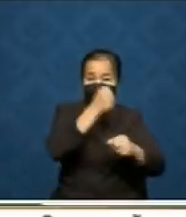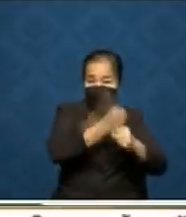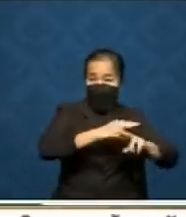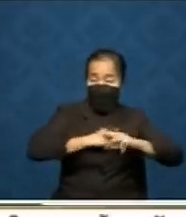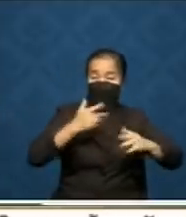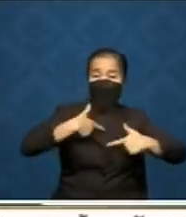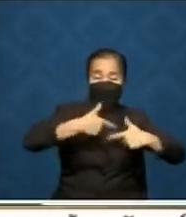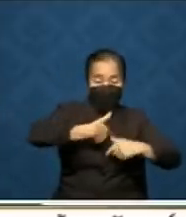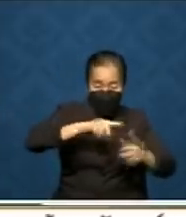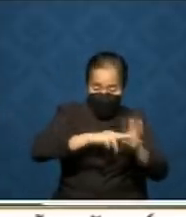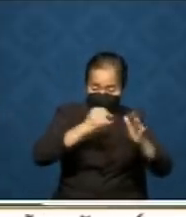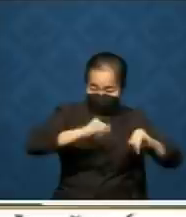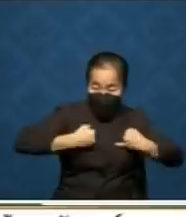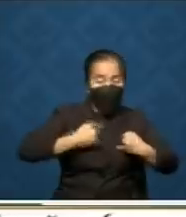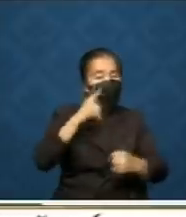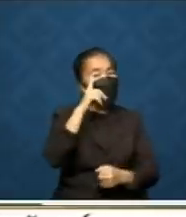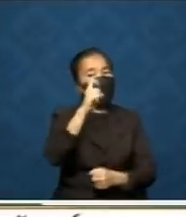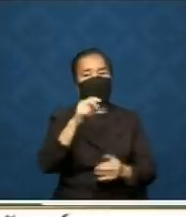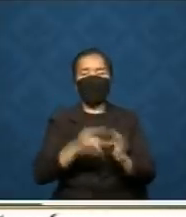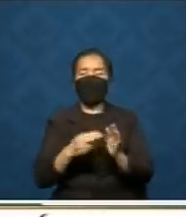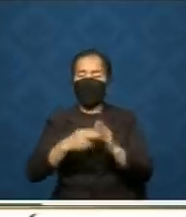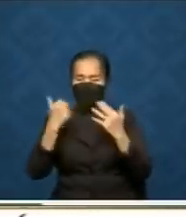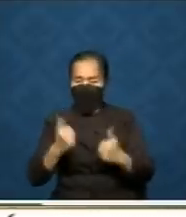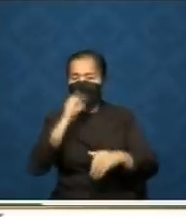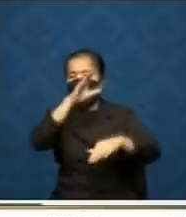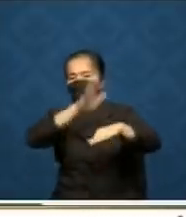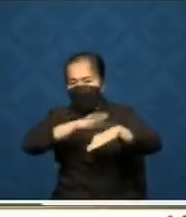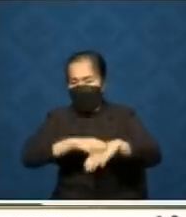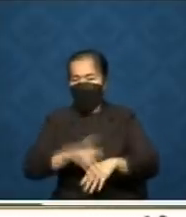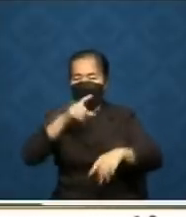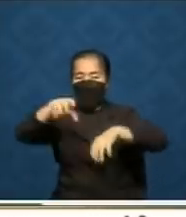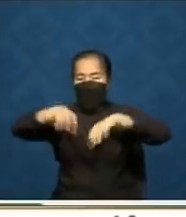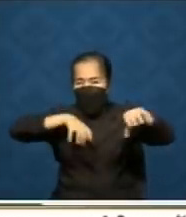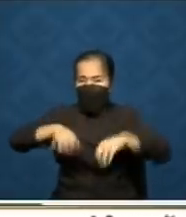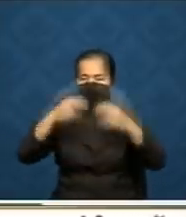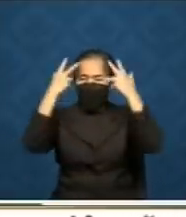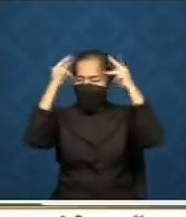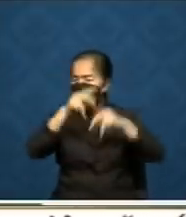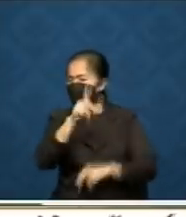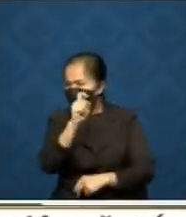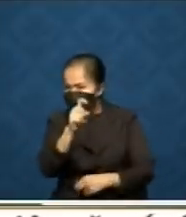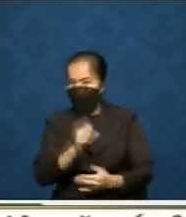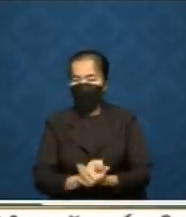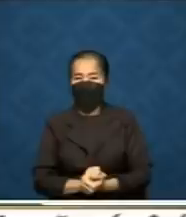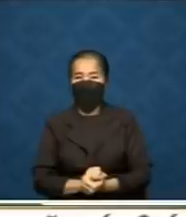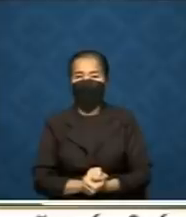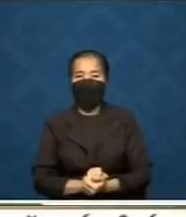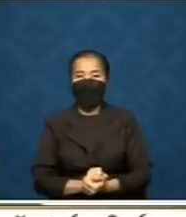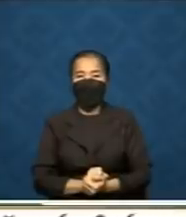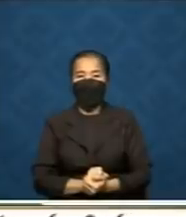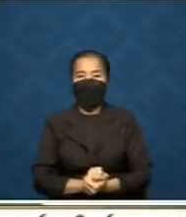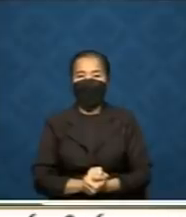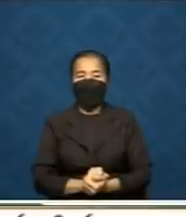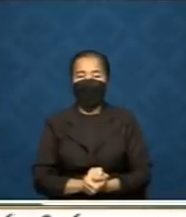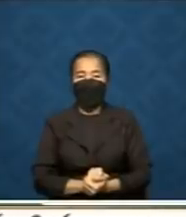เขากำลังจะบอกอย่างนั้นมาภูมิปัญญานายกมันไม่ถึงตำแหน่งบริหารเนี่ยนายกเนี่ยอ่ะอยู่แล้วยิ่ง